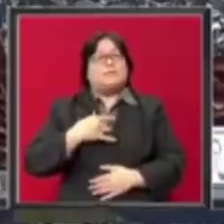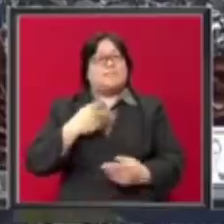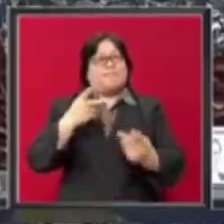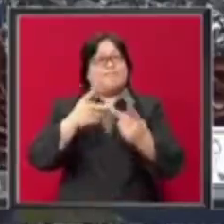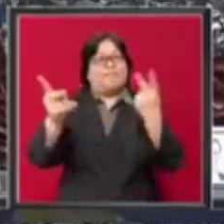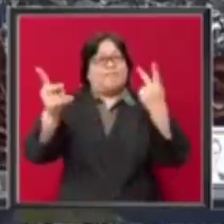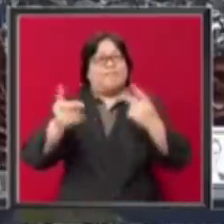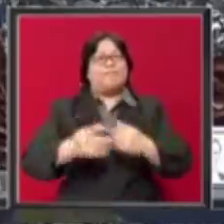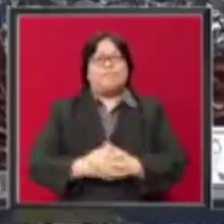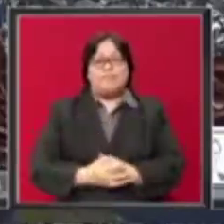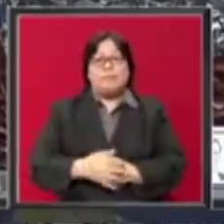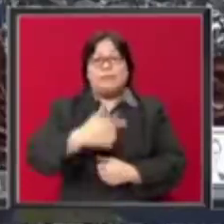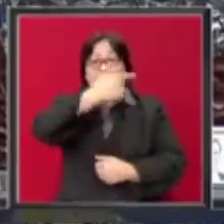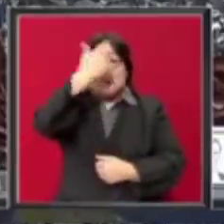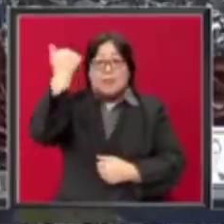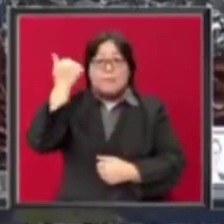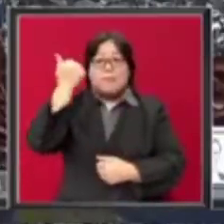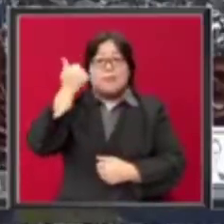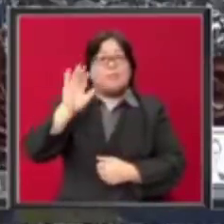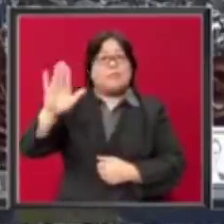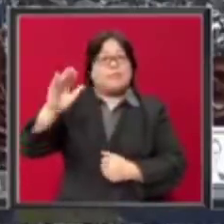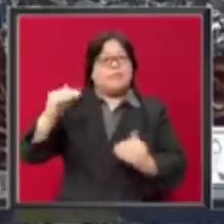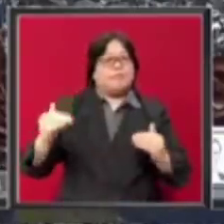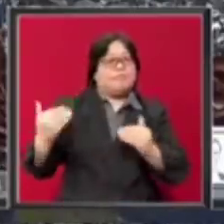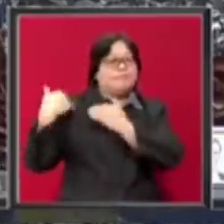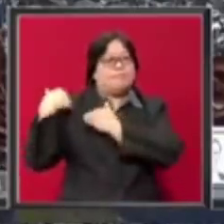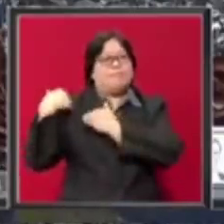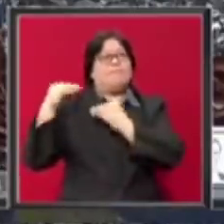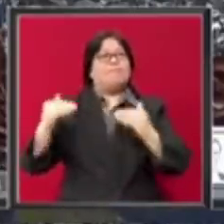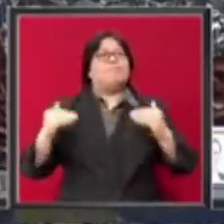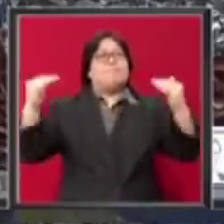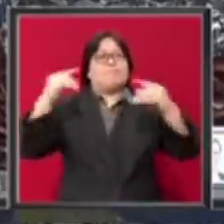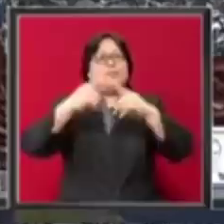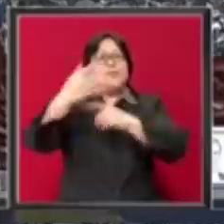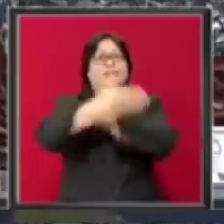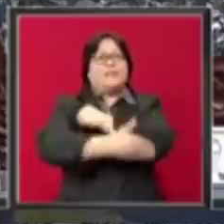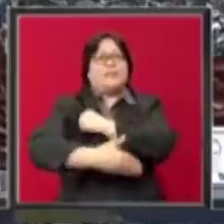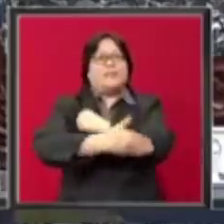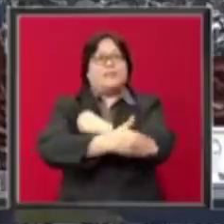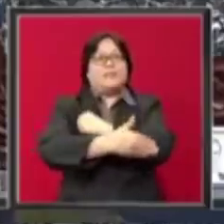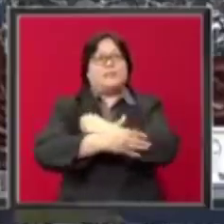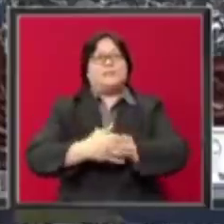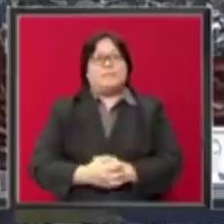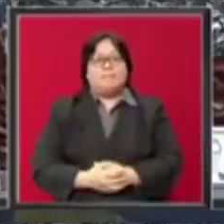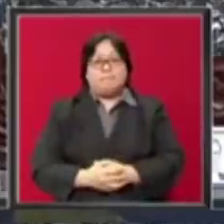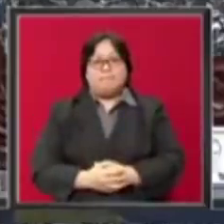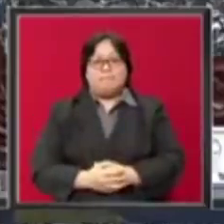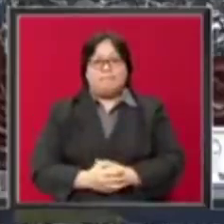wajar, kerana kedudukan Yang Dipertua Dewan Negara itu harus lebih